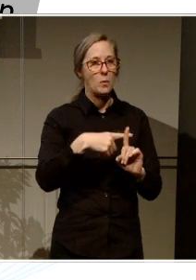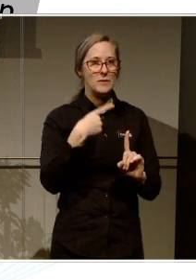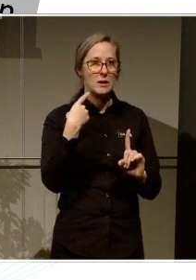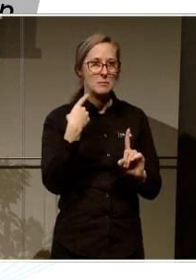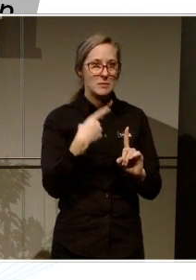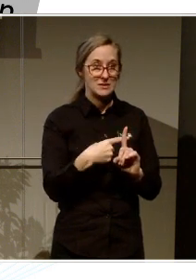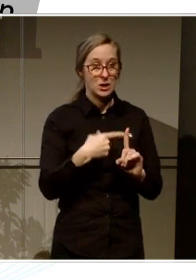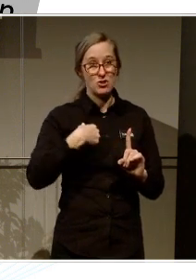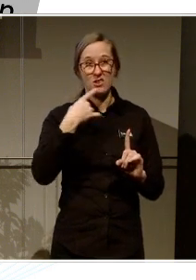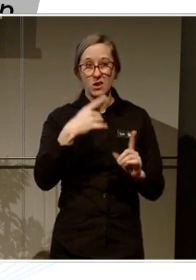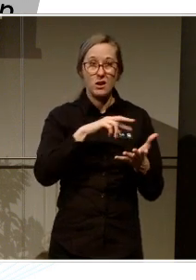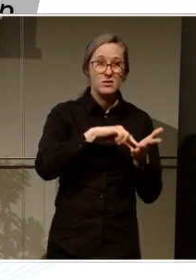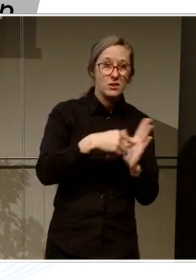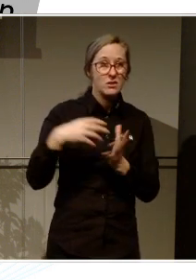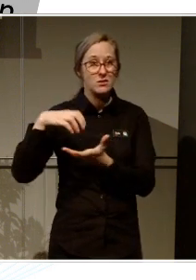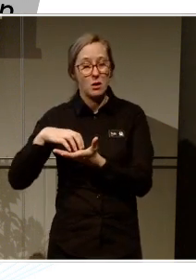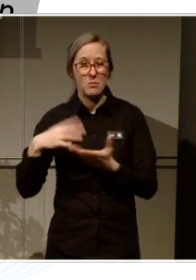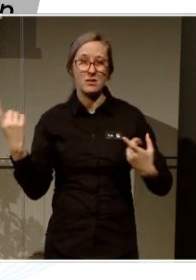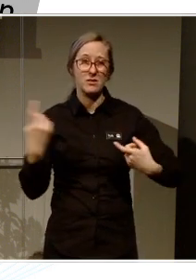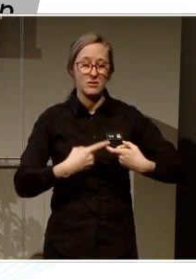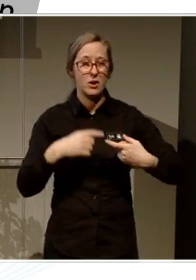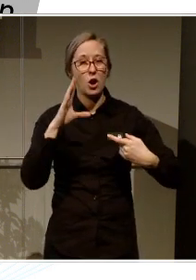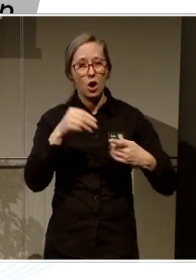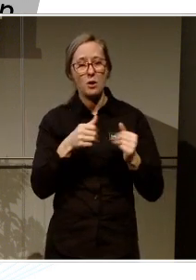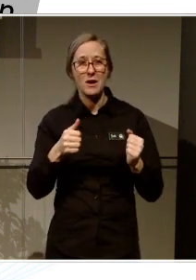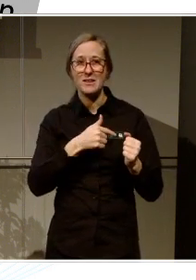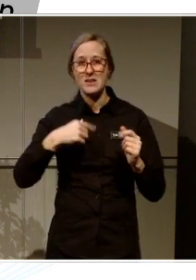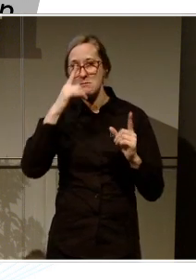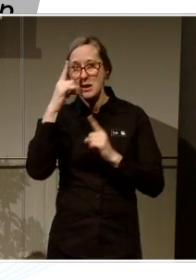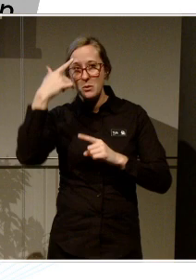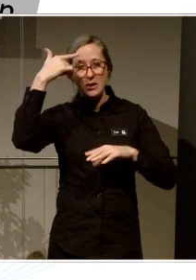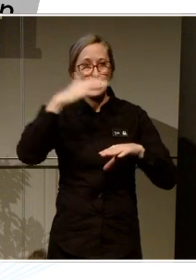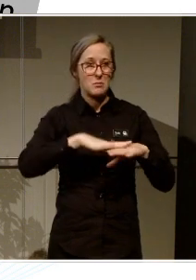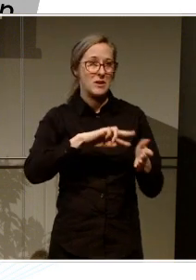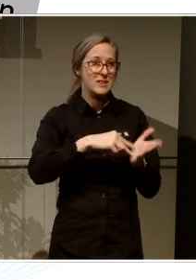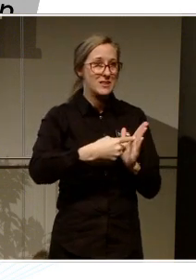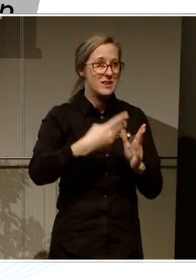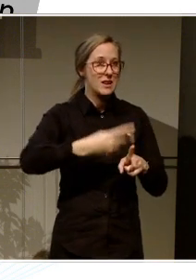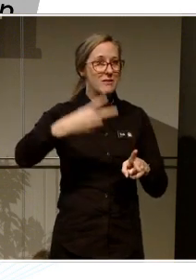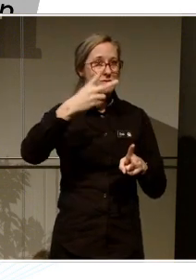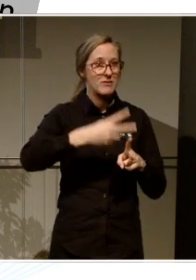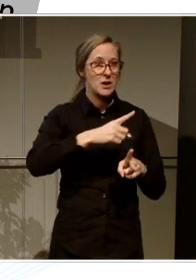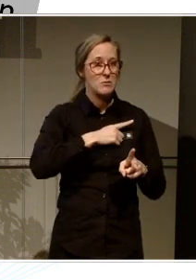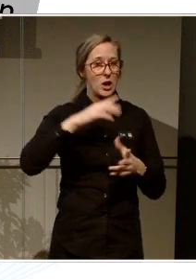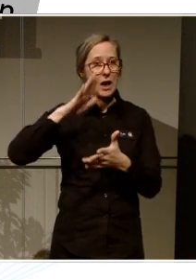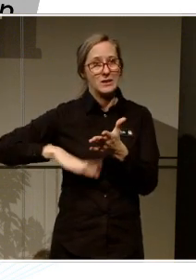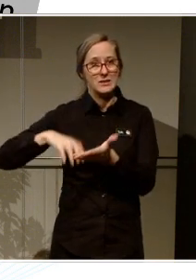ihop, så visar det sig kontinuerligt att människor tror mer på tekniken än på samhällets